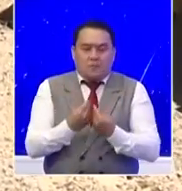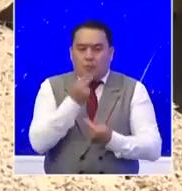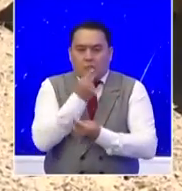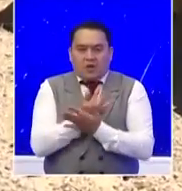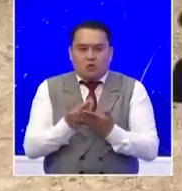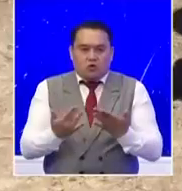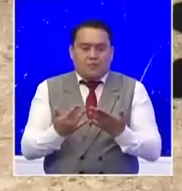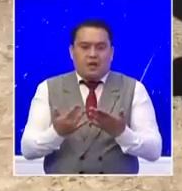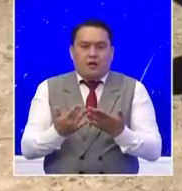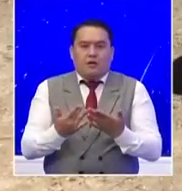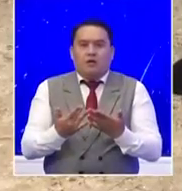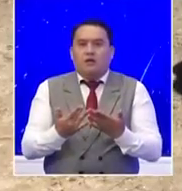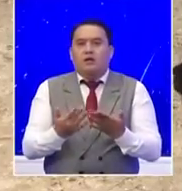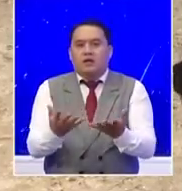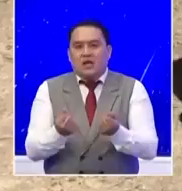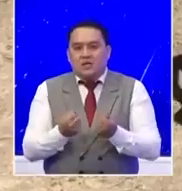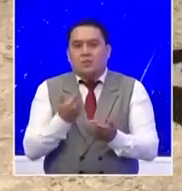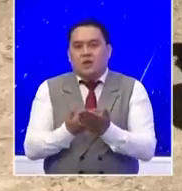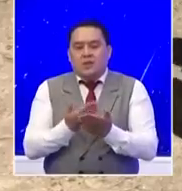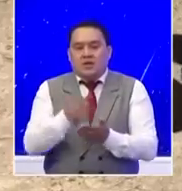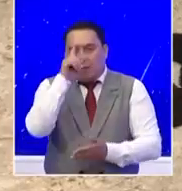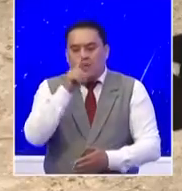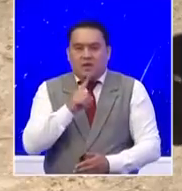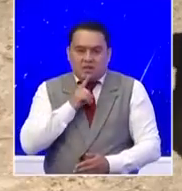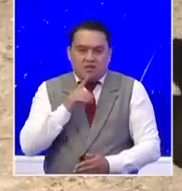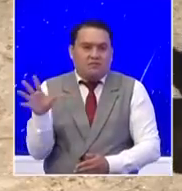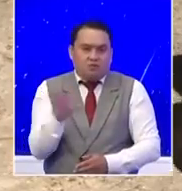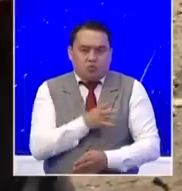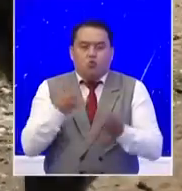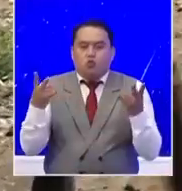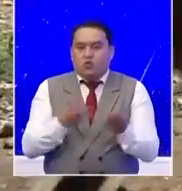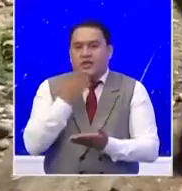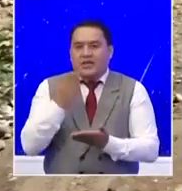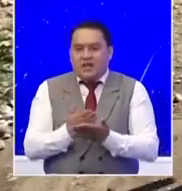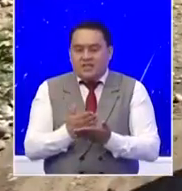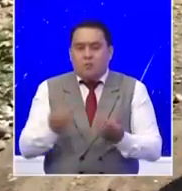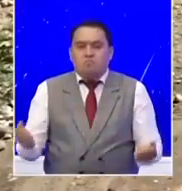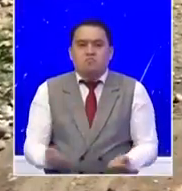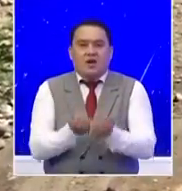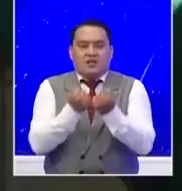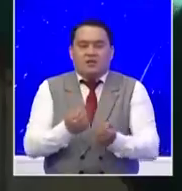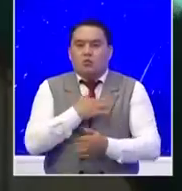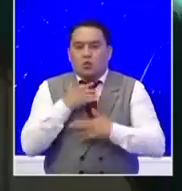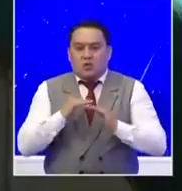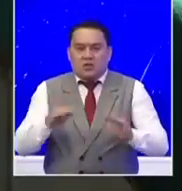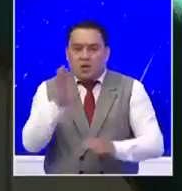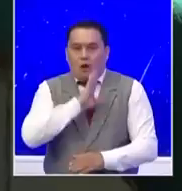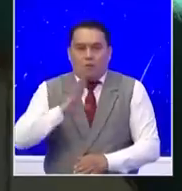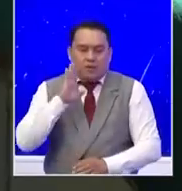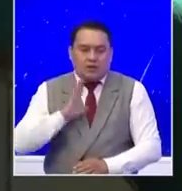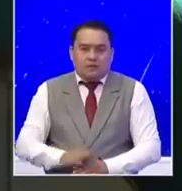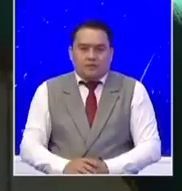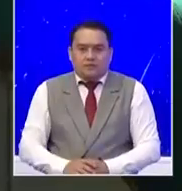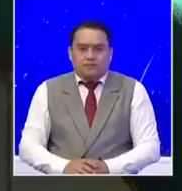продуктами. В продовольственных наборах, рассчитанных примерно на месяц, есть все необходимое. Такую поддержку получила и многодетная мать Багила